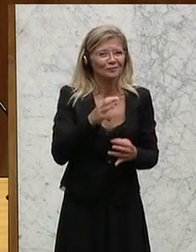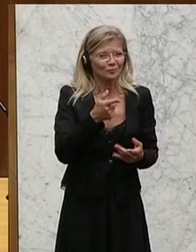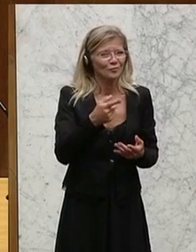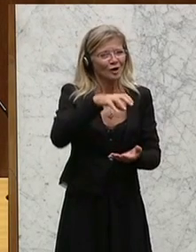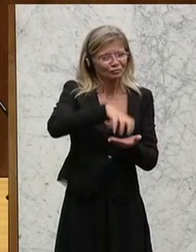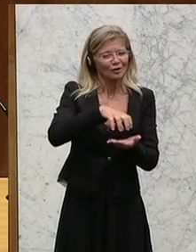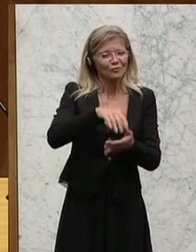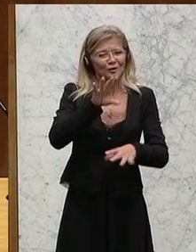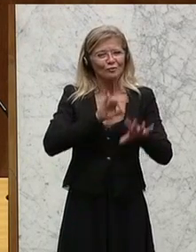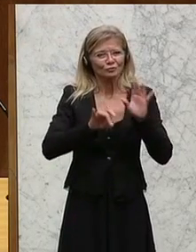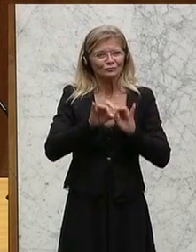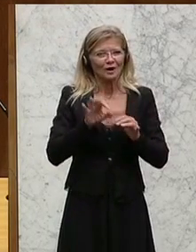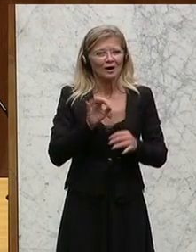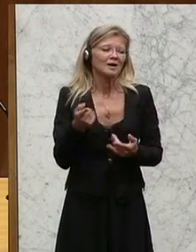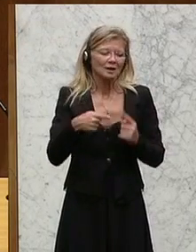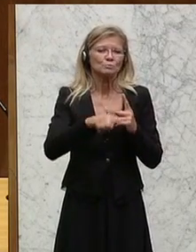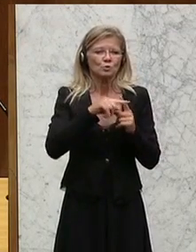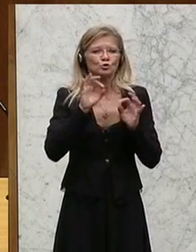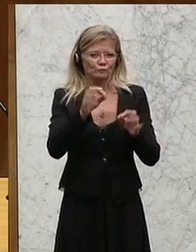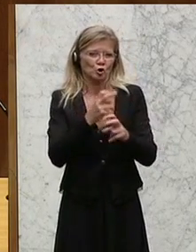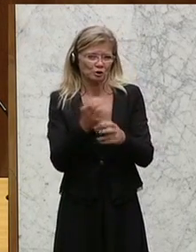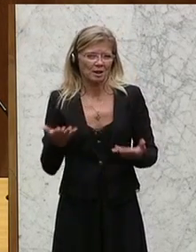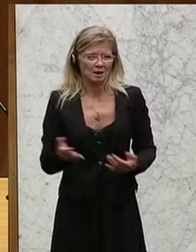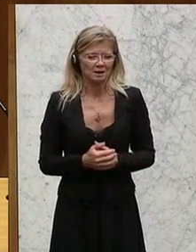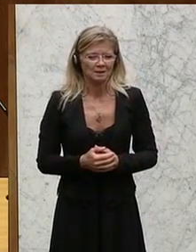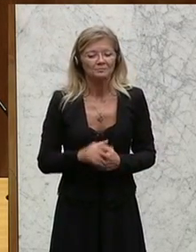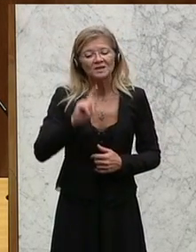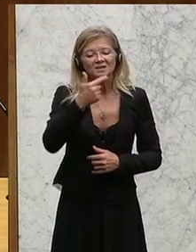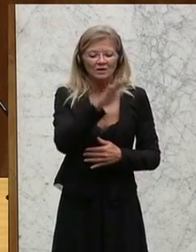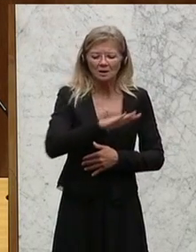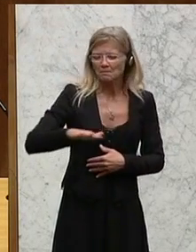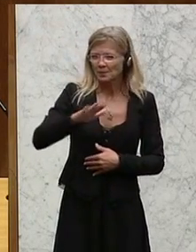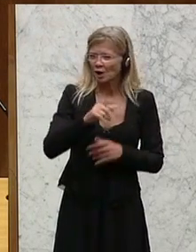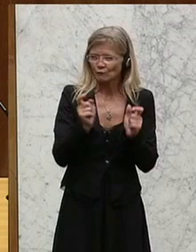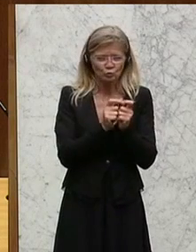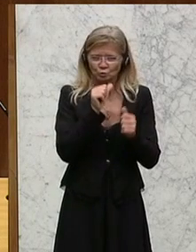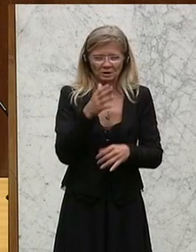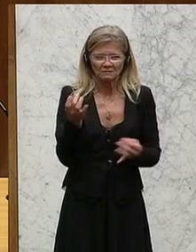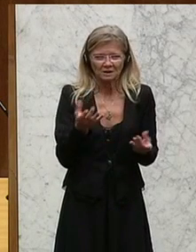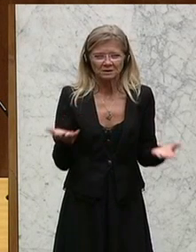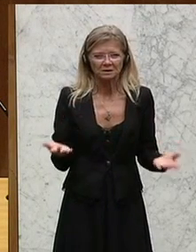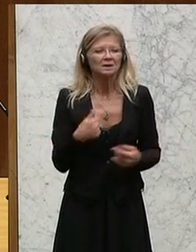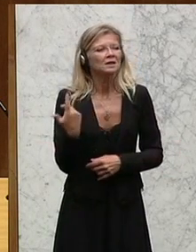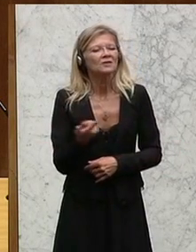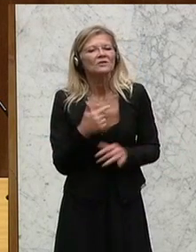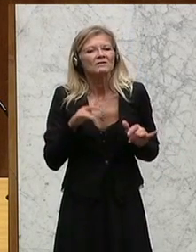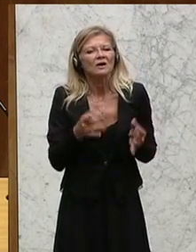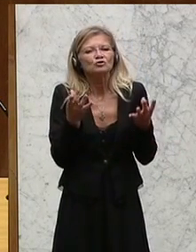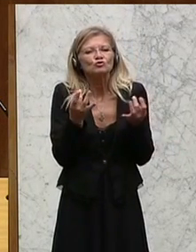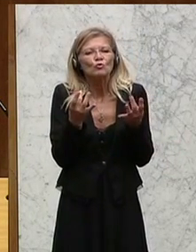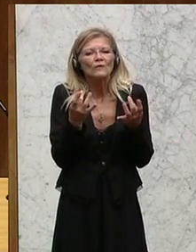Standortauswahl, und dass hier ein Plus für Österreich dasteht. Der zweite Bereich, wo es nicht funktioniert, ist der Bereich, dass wir zu wenig tun